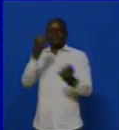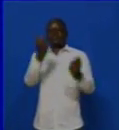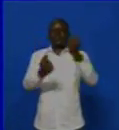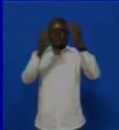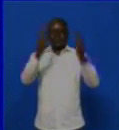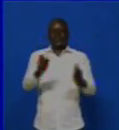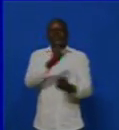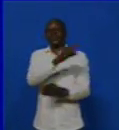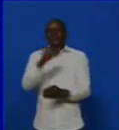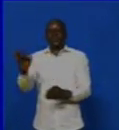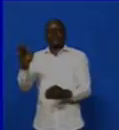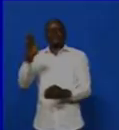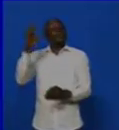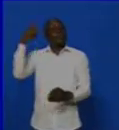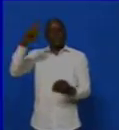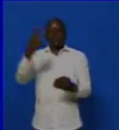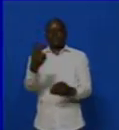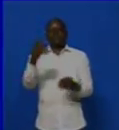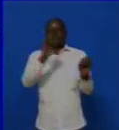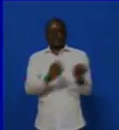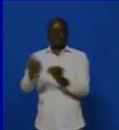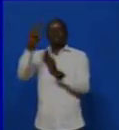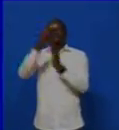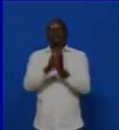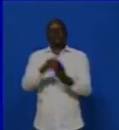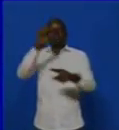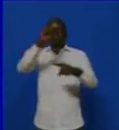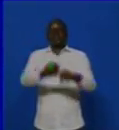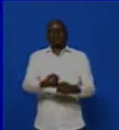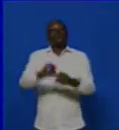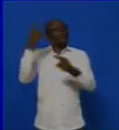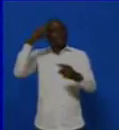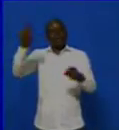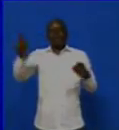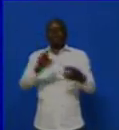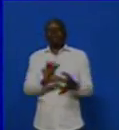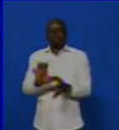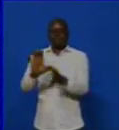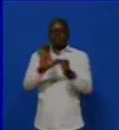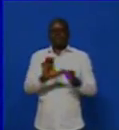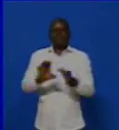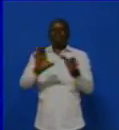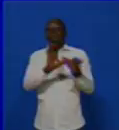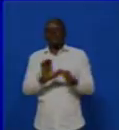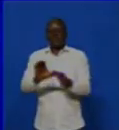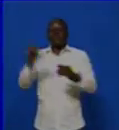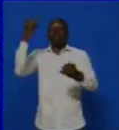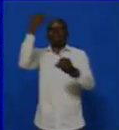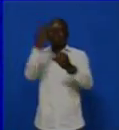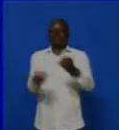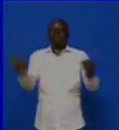Burkina, UCRB, les deux organisations syndicales sont parvenues à un accord. Un accord qui met fin à la crise